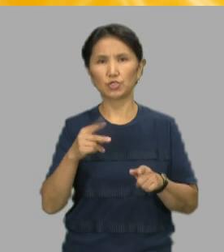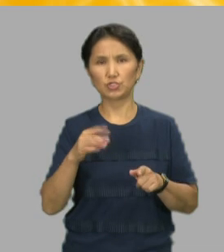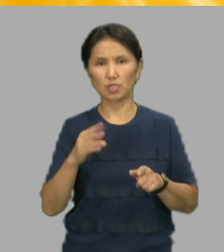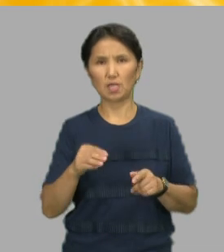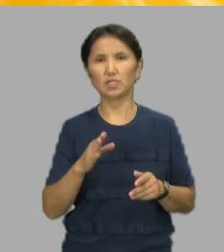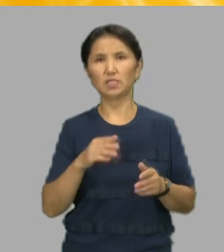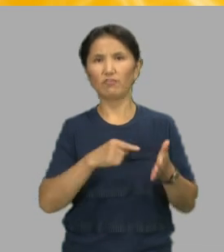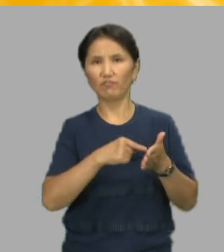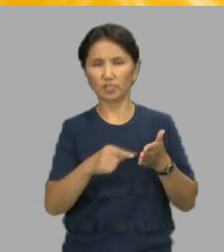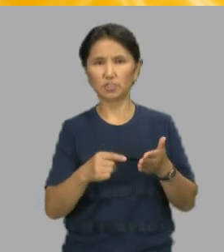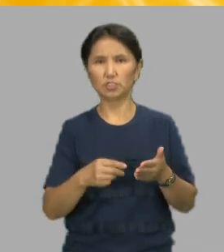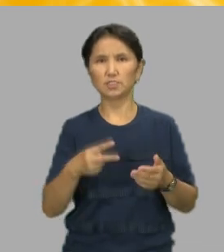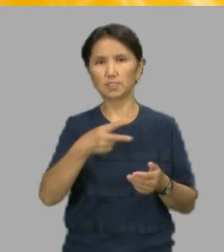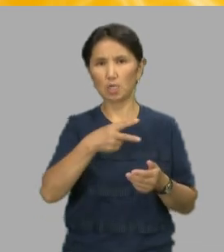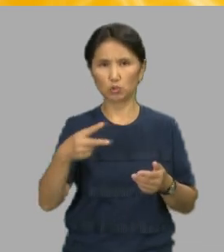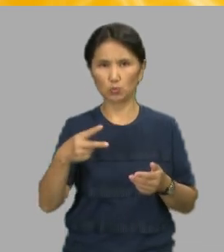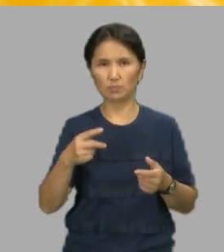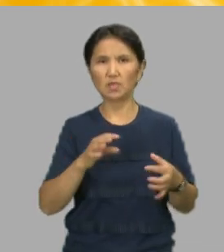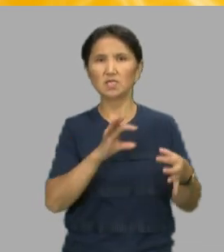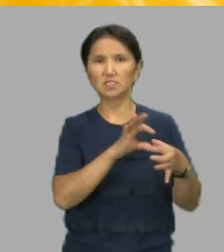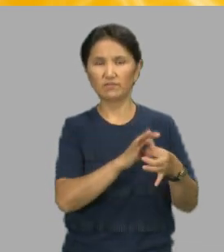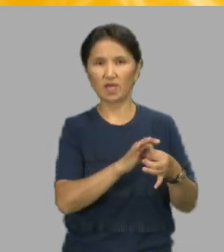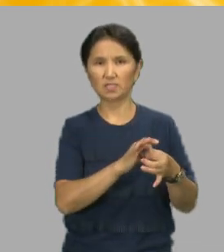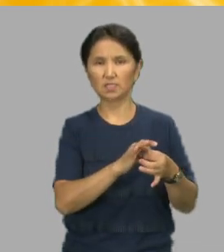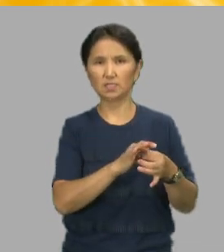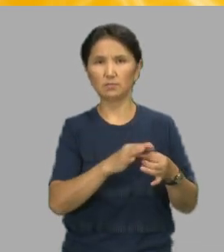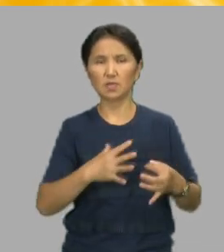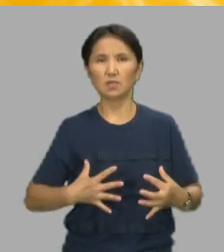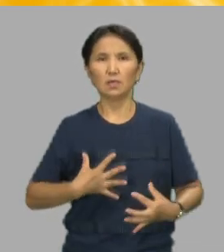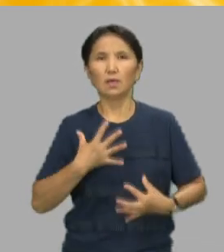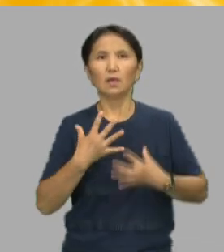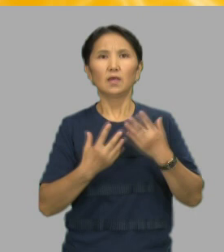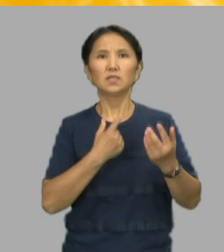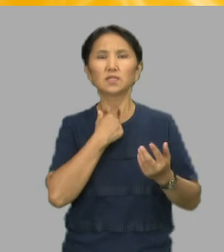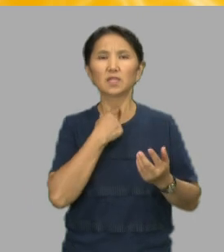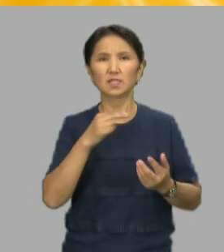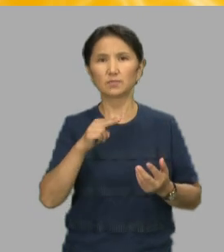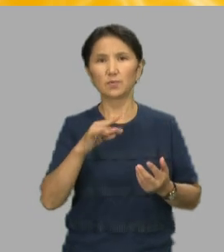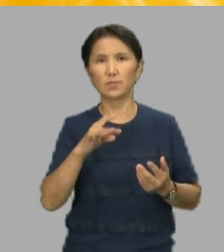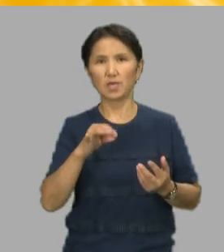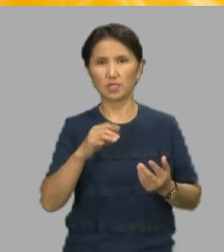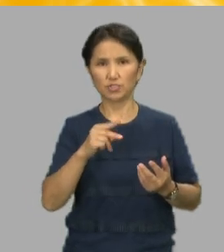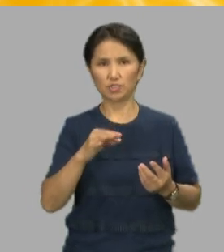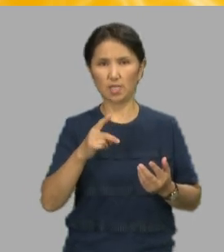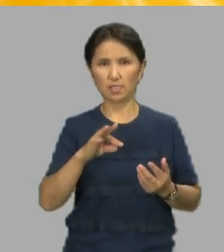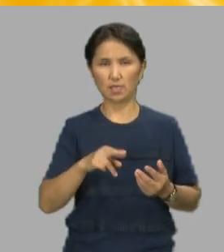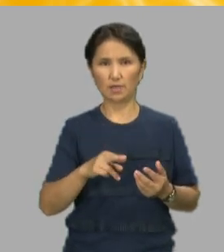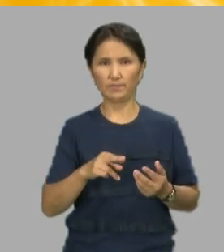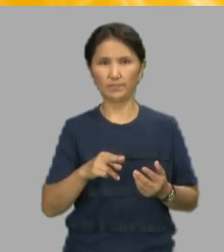Однородные члены выражены сказуемым, связаны интонацией перечисления.